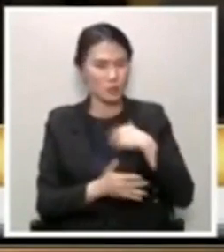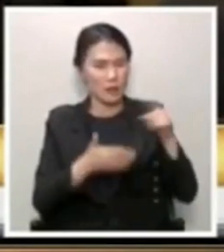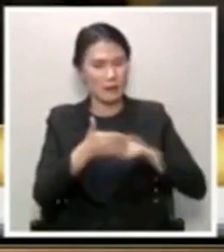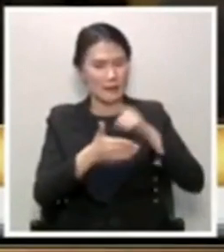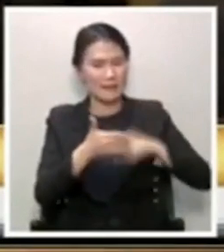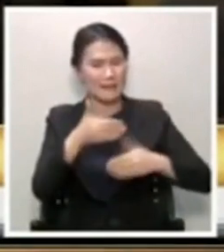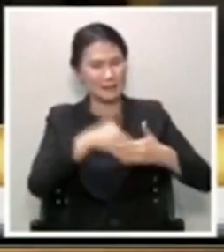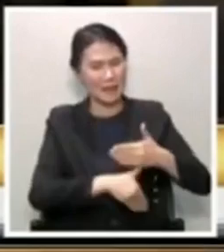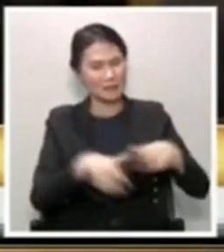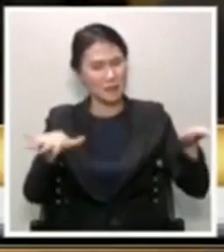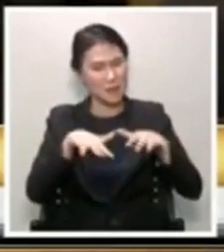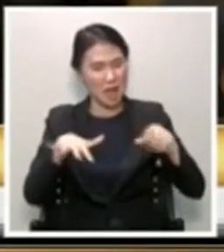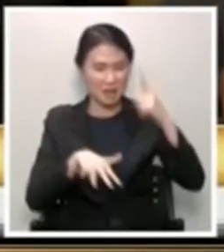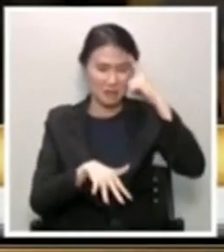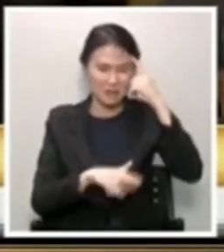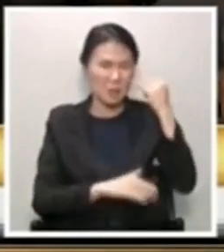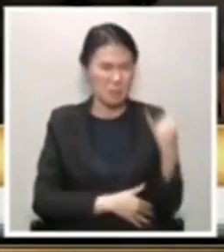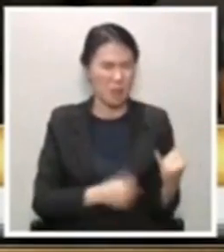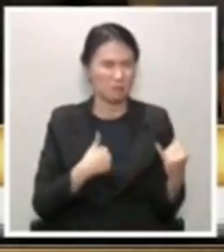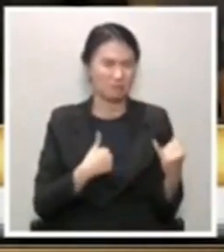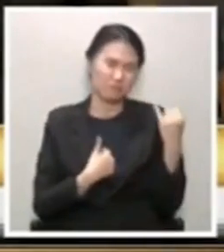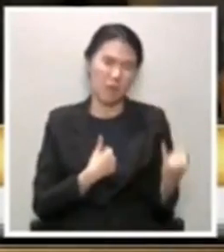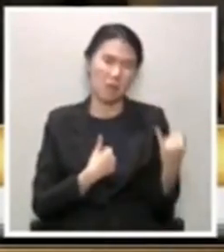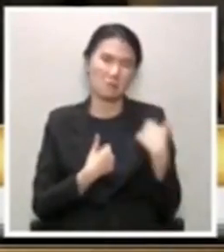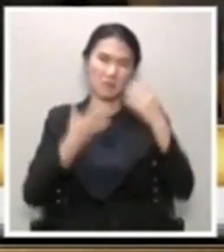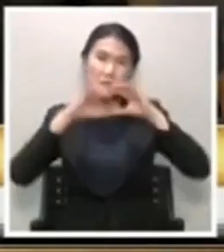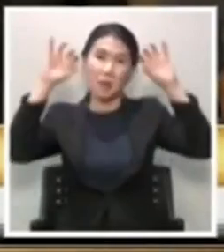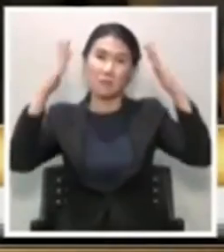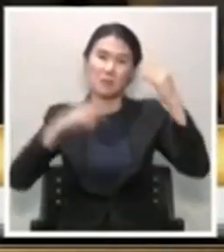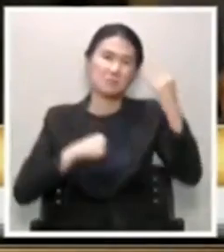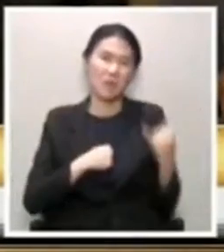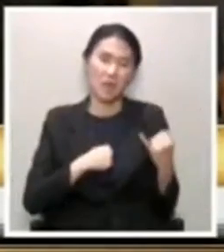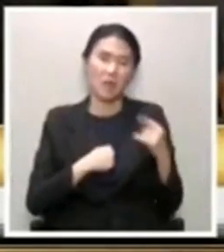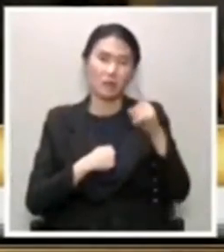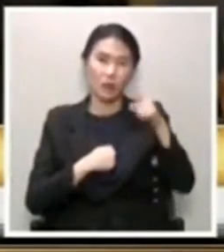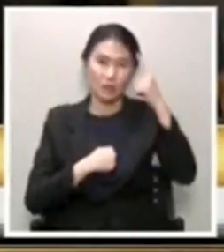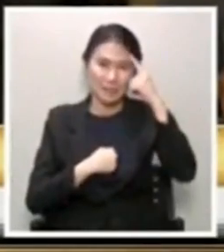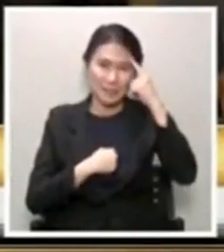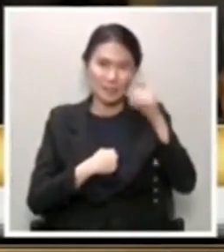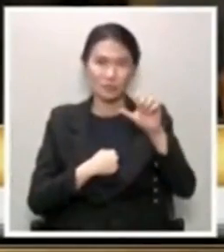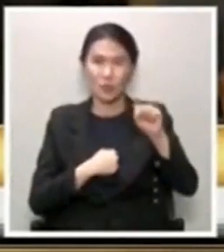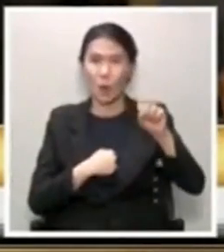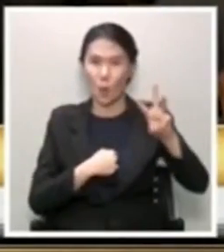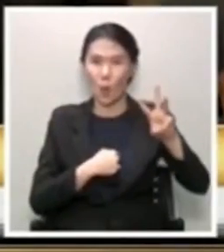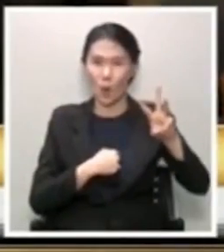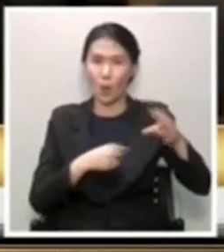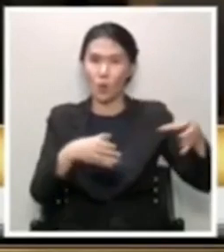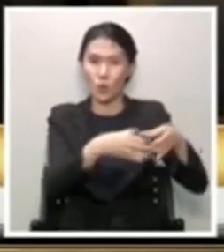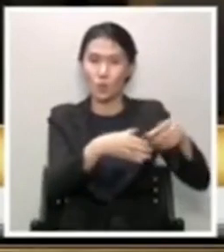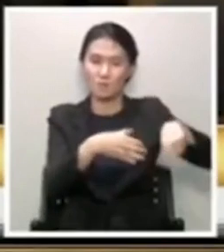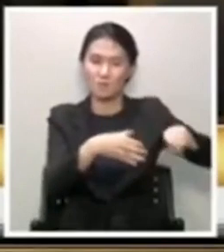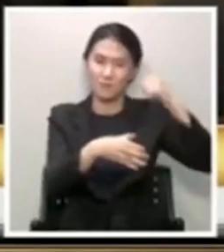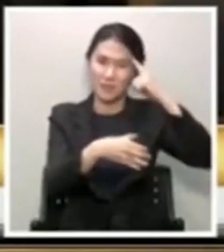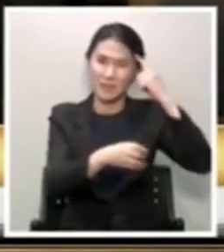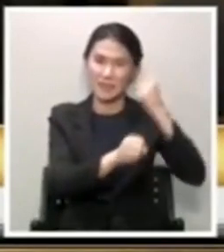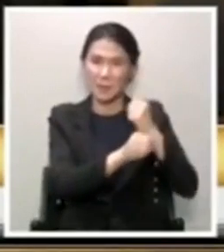ลไกพิเศษมาช่วยแบบเนี้ยแพ้แน่นอนไม่ได้เป็นรัฐบาลแน่นอนครับก็ต้องวางสว.เอาไว้นะครับวางกลไกต่างๆ